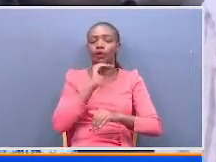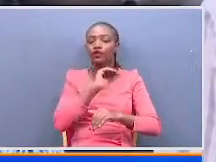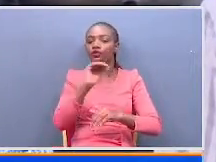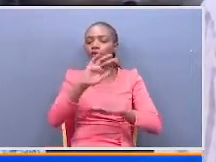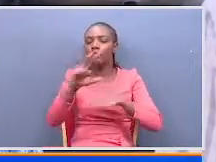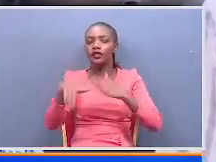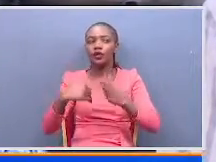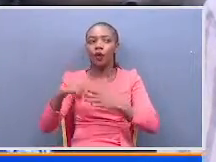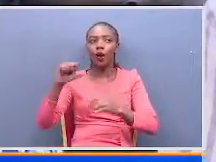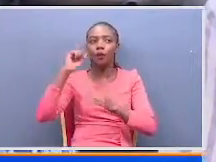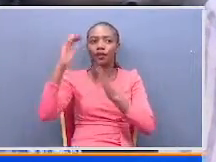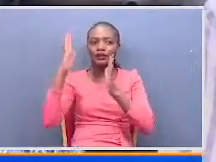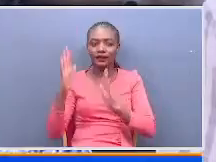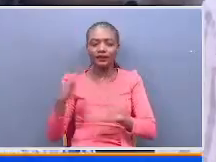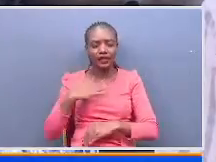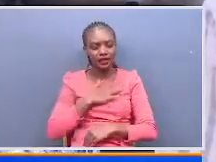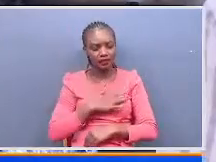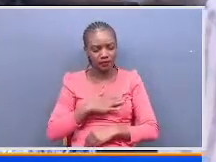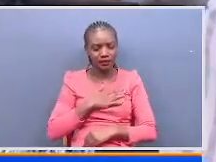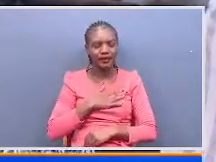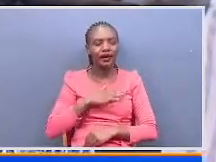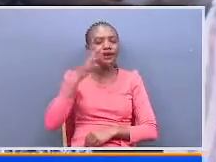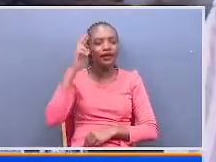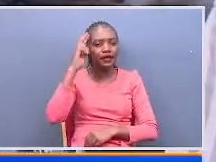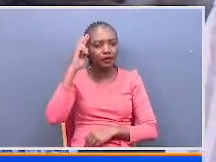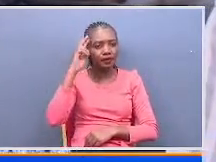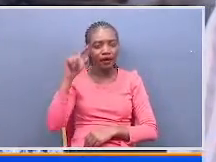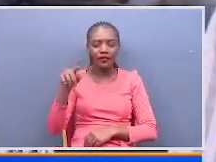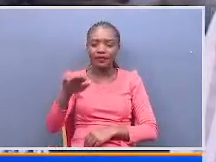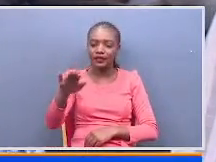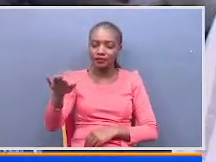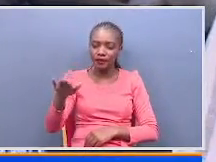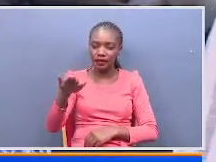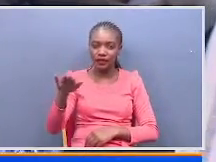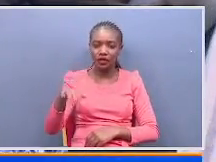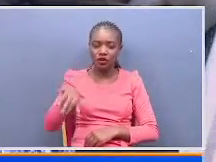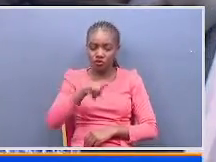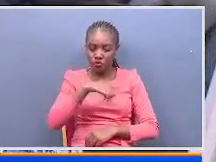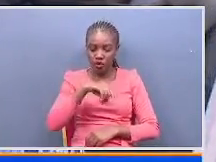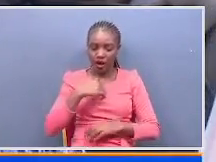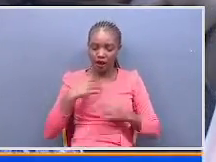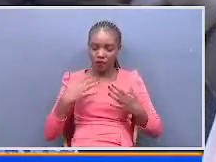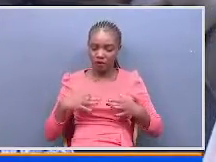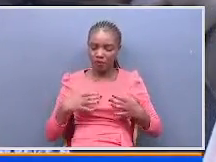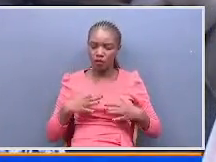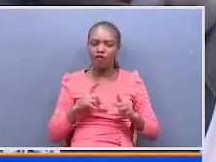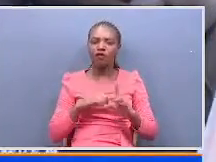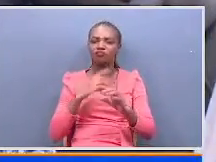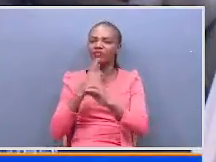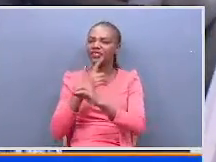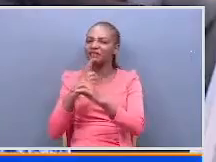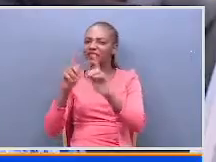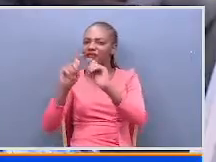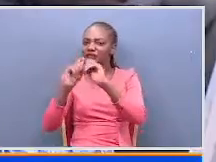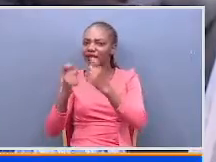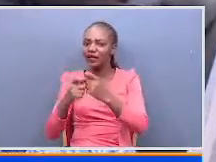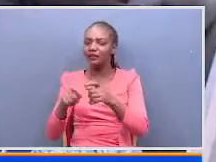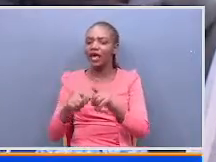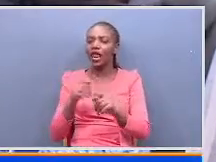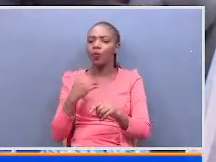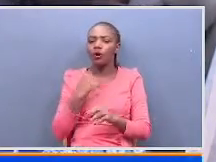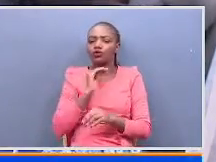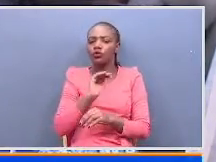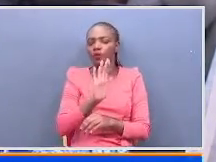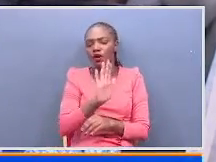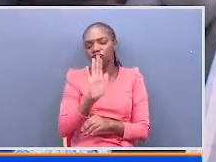siasa zao, waweze kujua ya kwamba eneo letu la bunge tuko na wananchi makabila tofauti, na tunawauliza